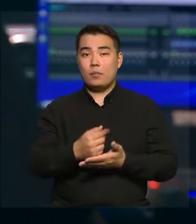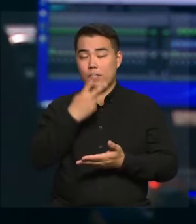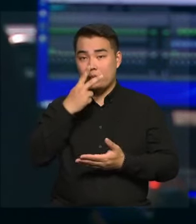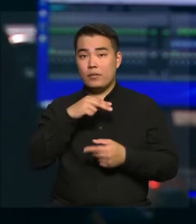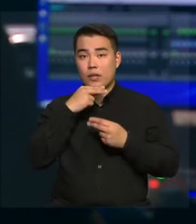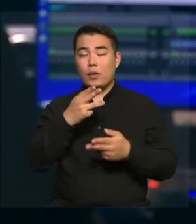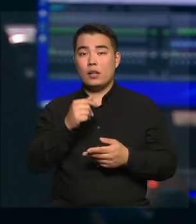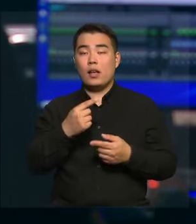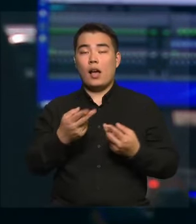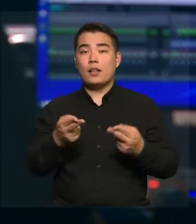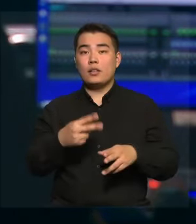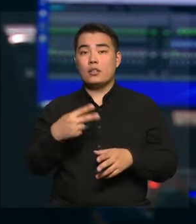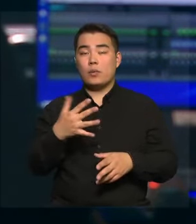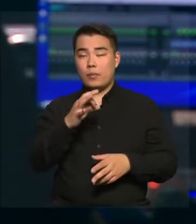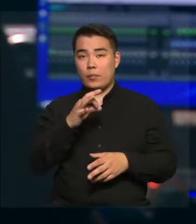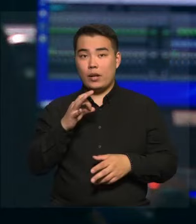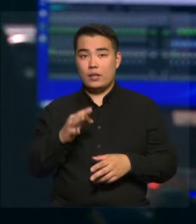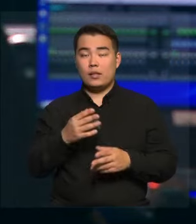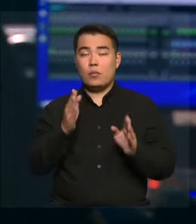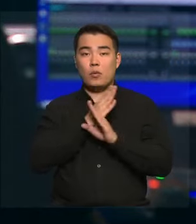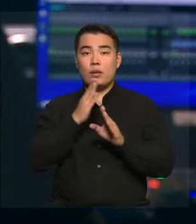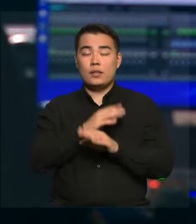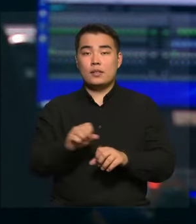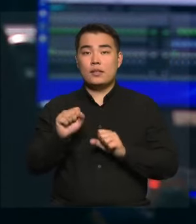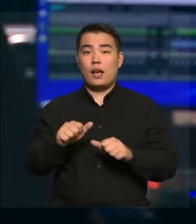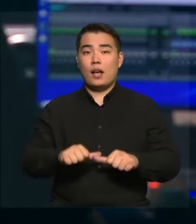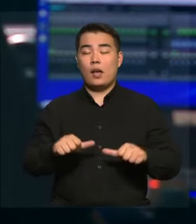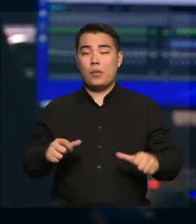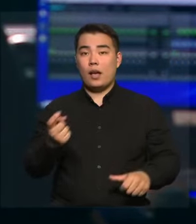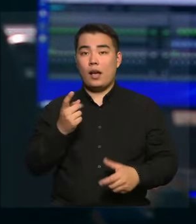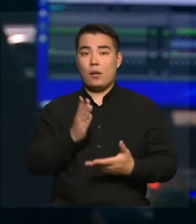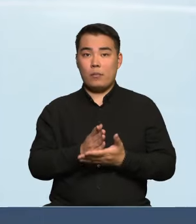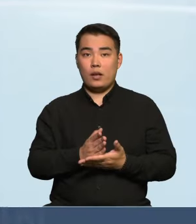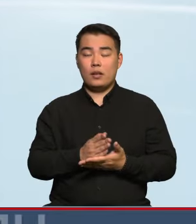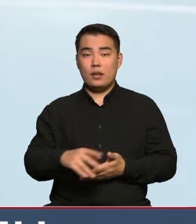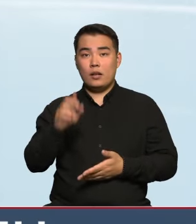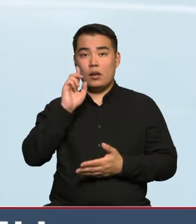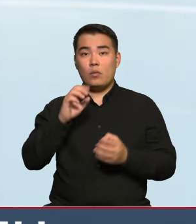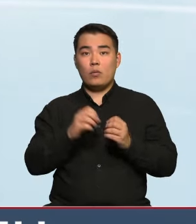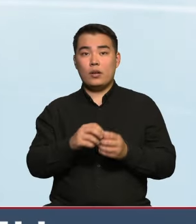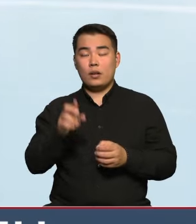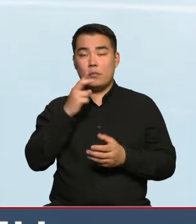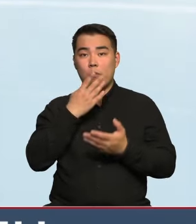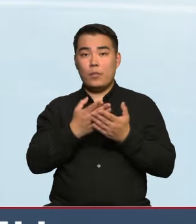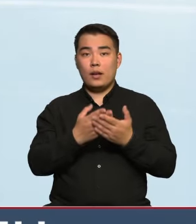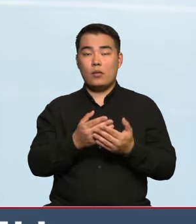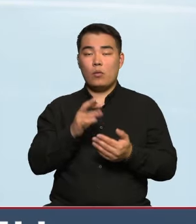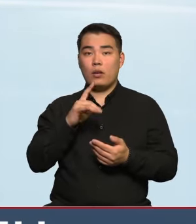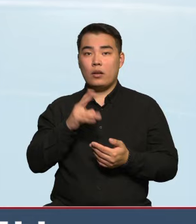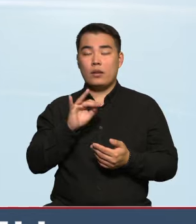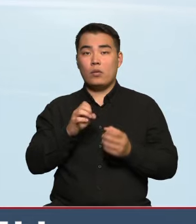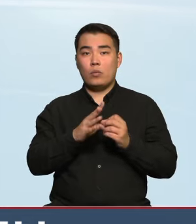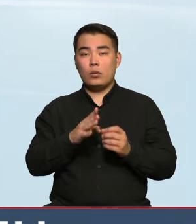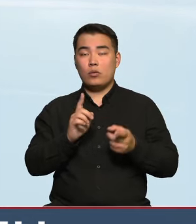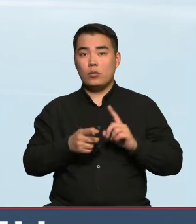болса, қалған 25% табиғатты қорғау комитетіне тиесілі. Елде 10 мемлекеттік табиғи қорық пен